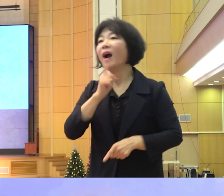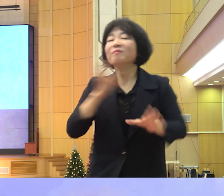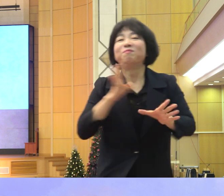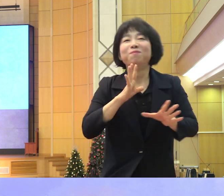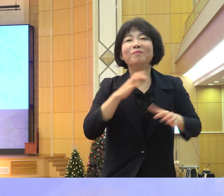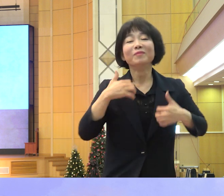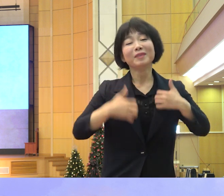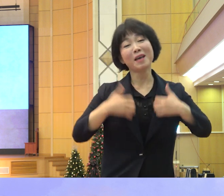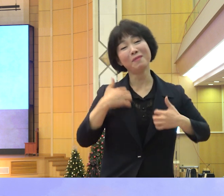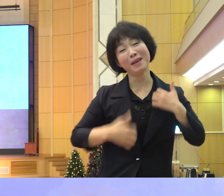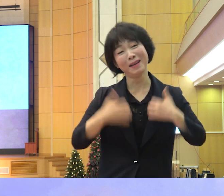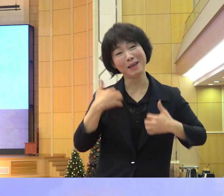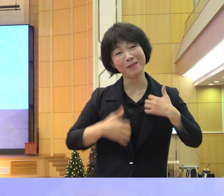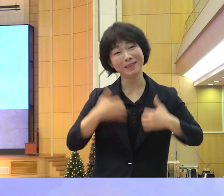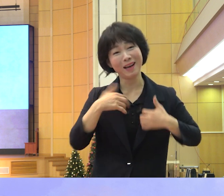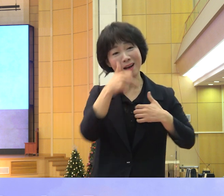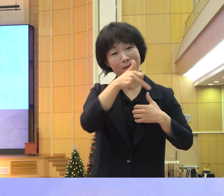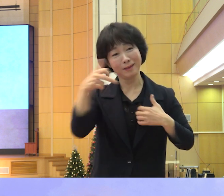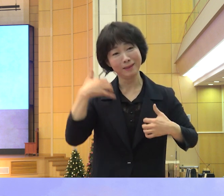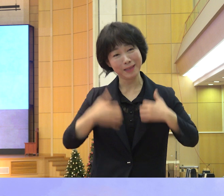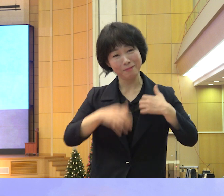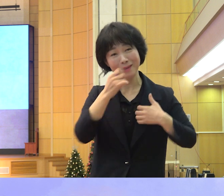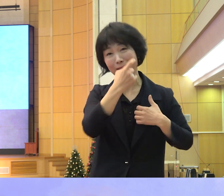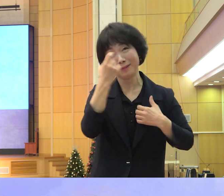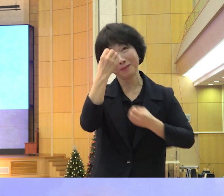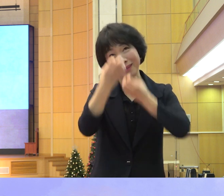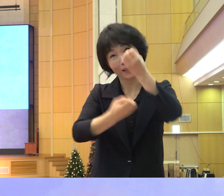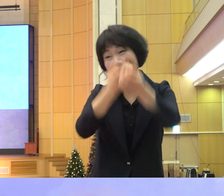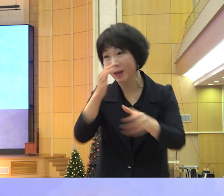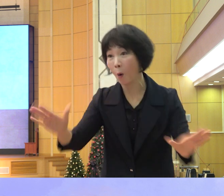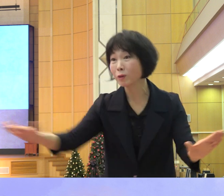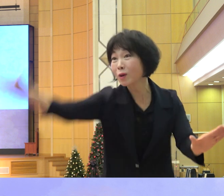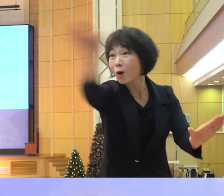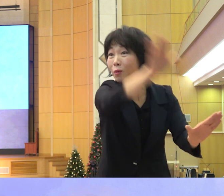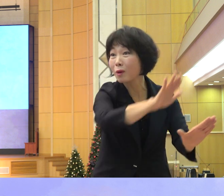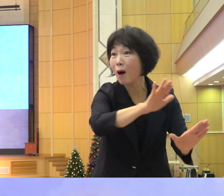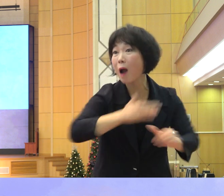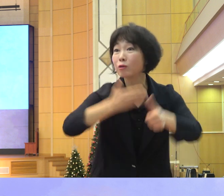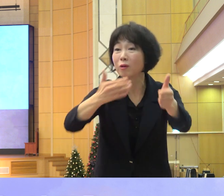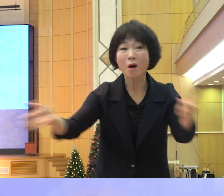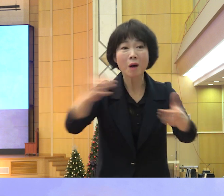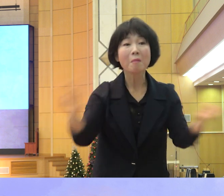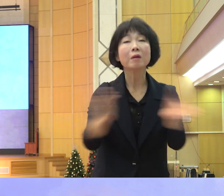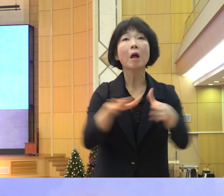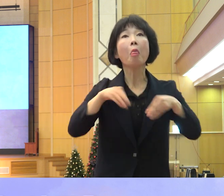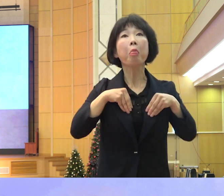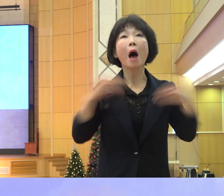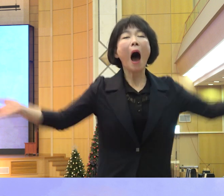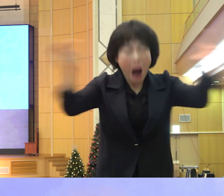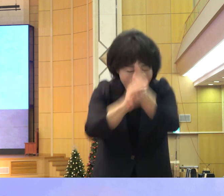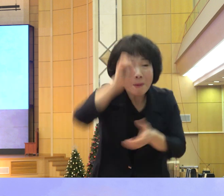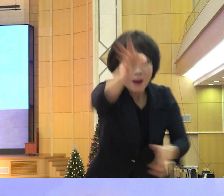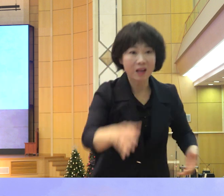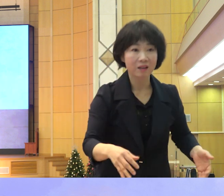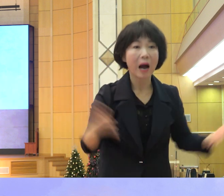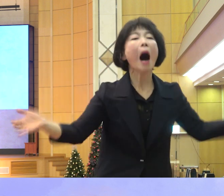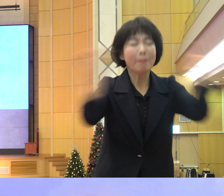그런 간증이 있어요. 오늘도 말씀을 들을 때 아멘하는 자에게 그 말씀대로